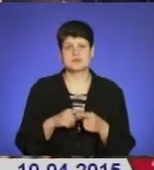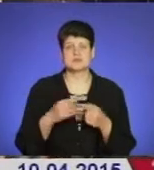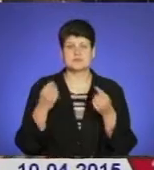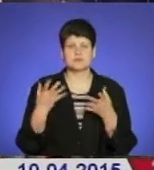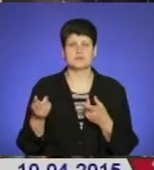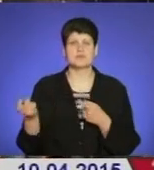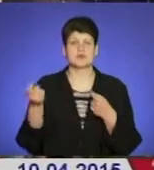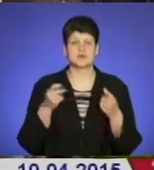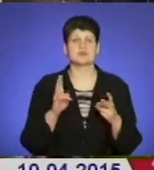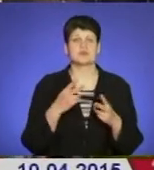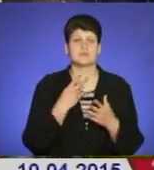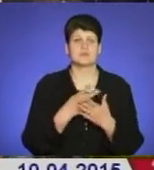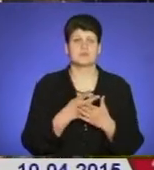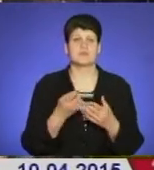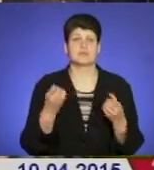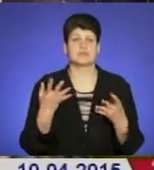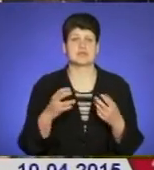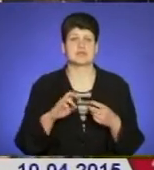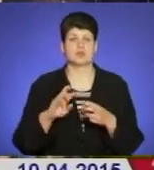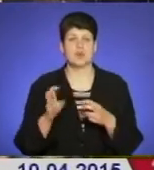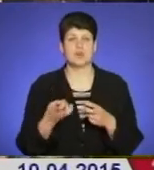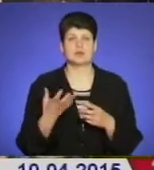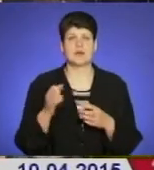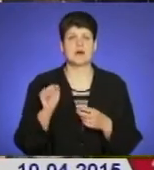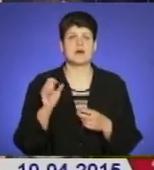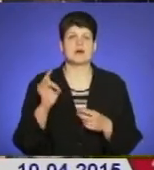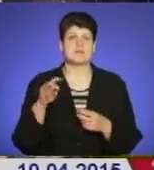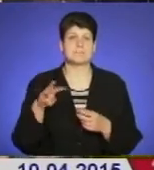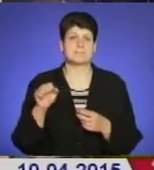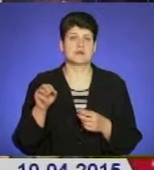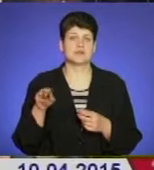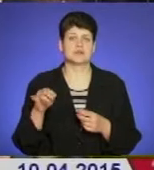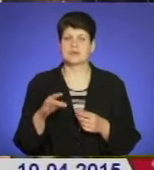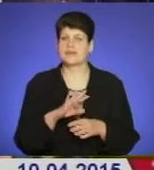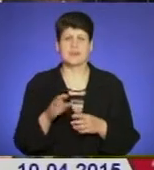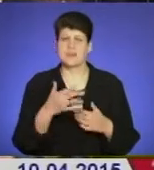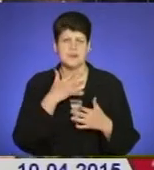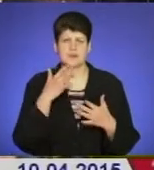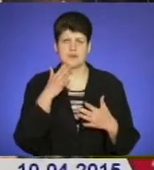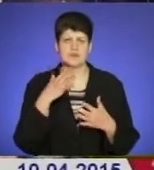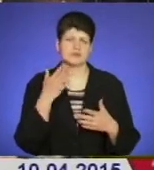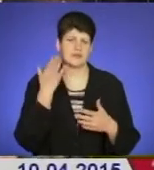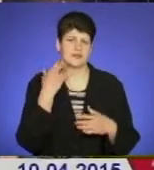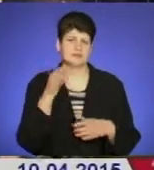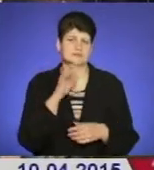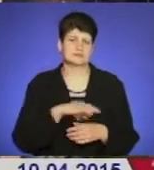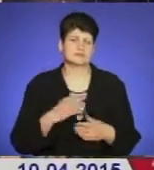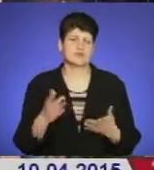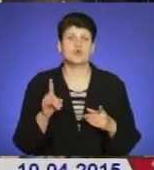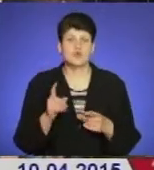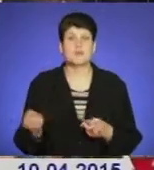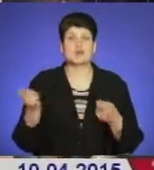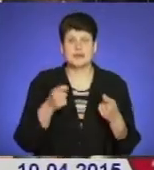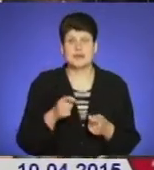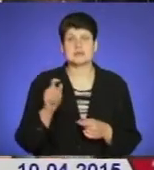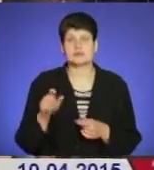який також буде. Самі звичайні дроти, це може бути арматура. Небагато, він легенький в використанні. Ну, тобто, що принесли люди,